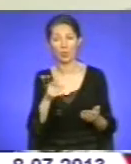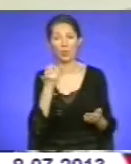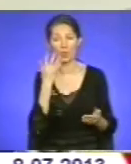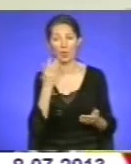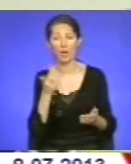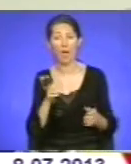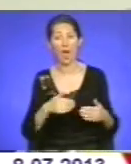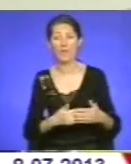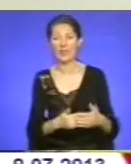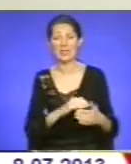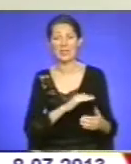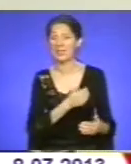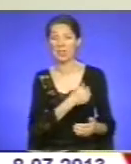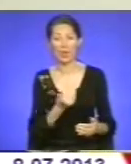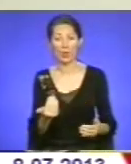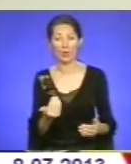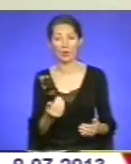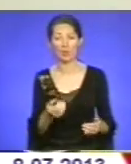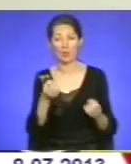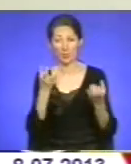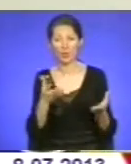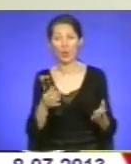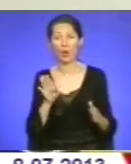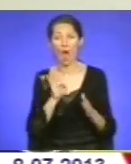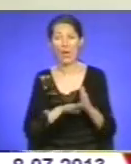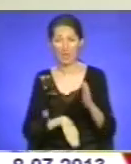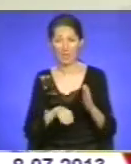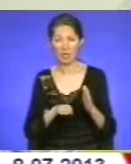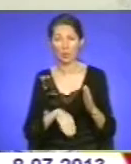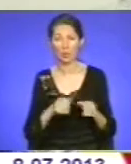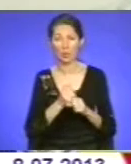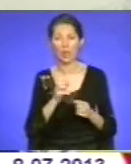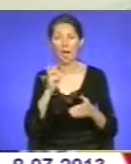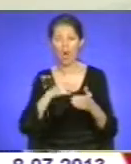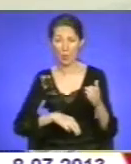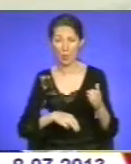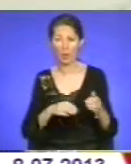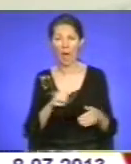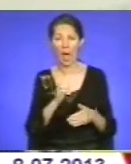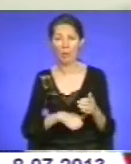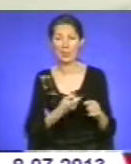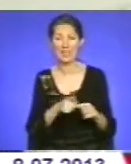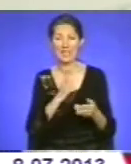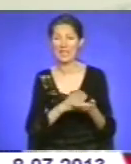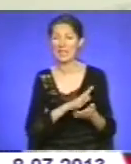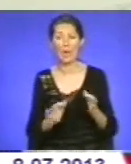аборт. Тому що аборт є, скажімо, неприродний метод